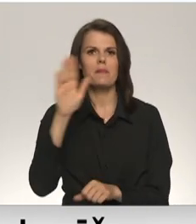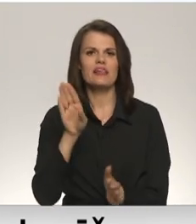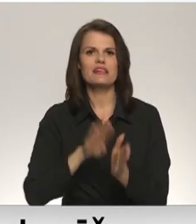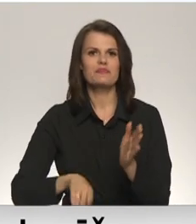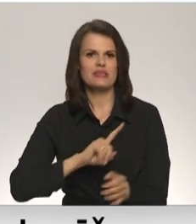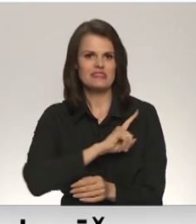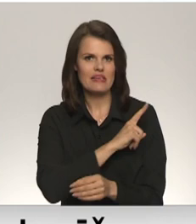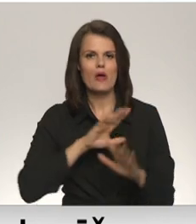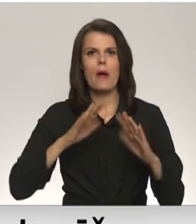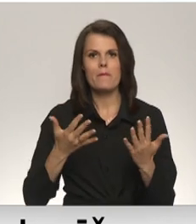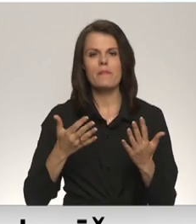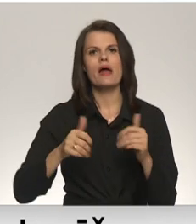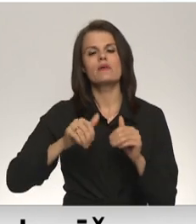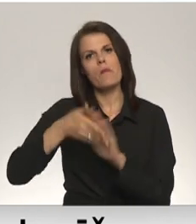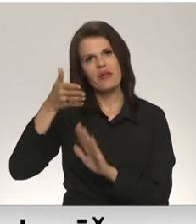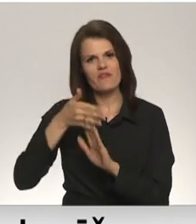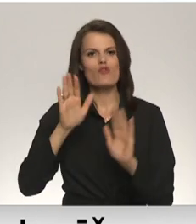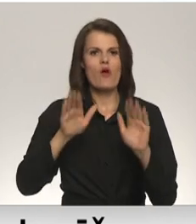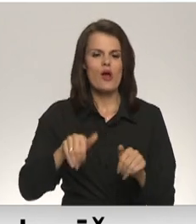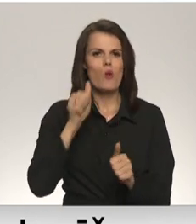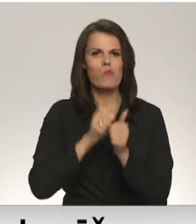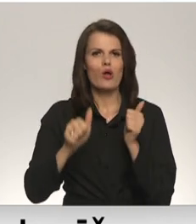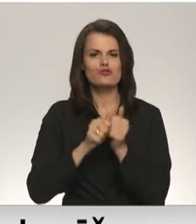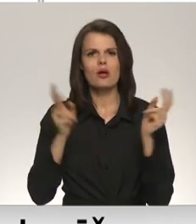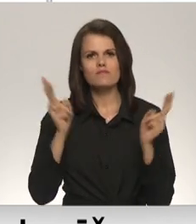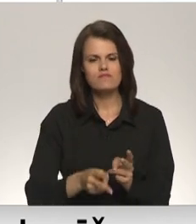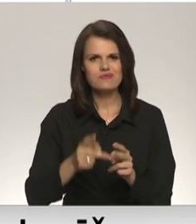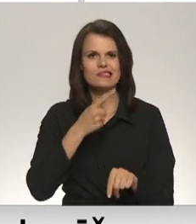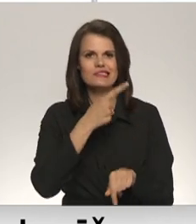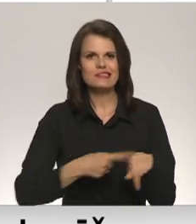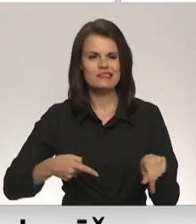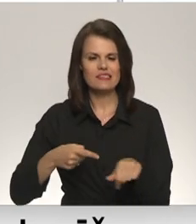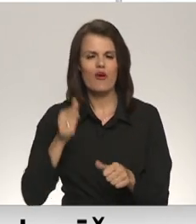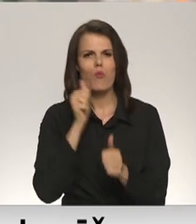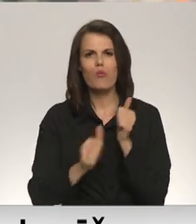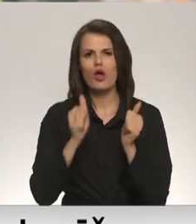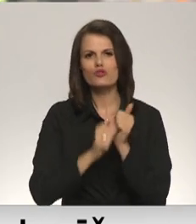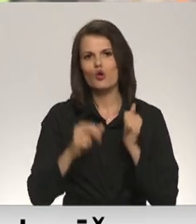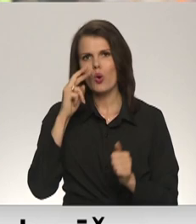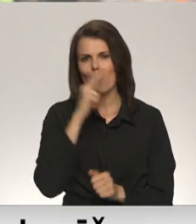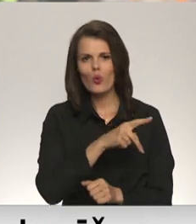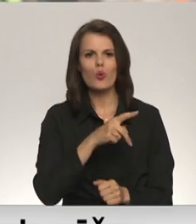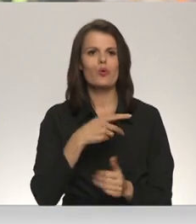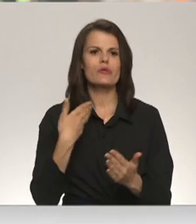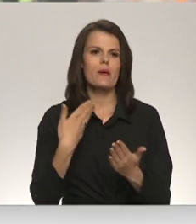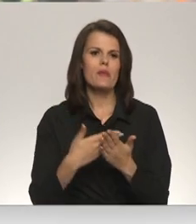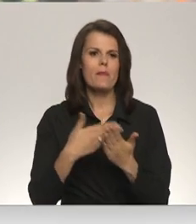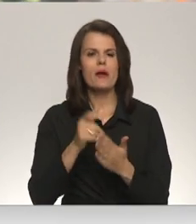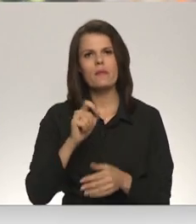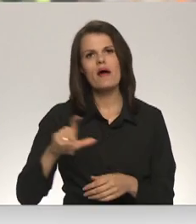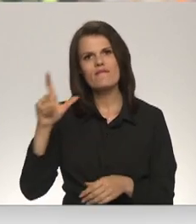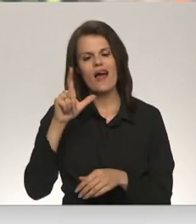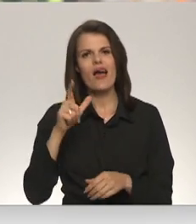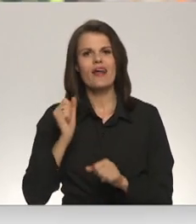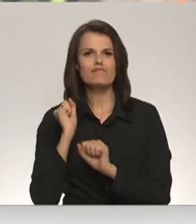savainojumiem. Tomēr pilnveidoties varot, biežākās traumas ir griestas brūces. Biežākās kļūdiņas ir tomēr vairāk vai mazāk ar